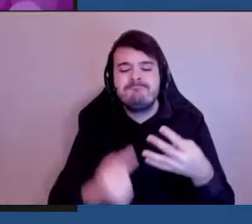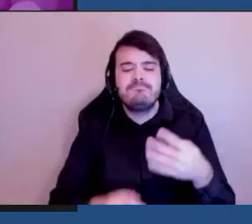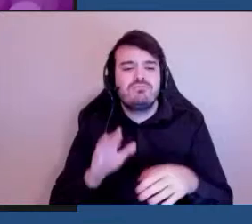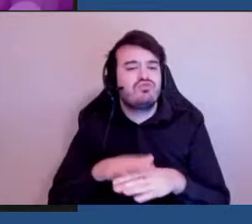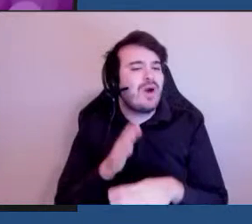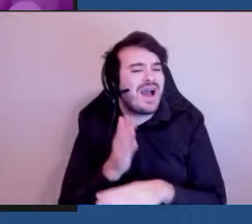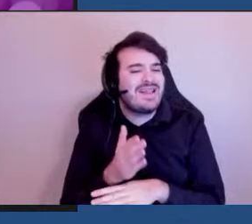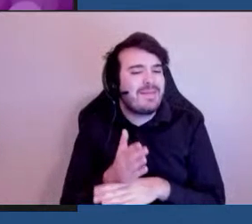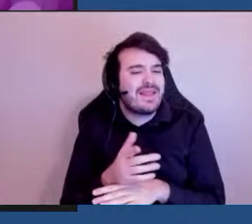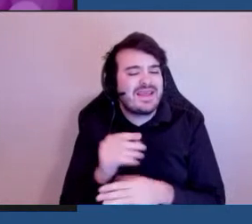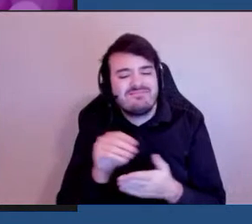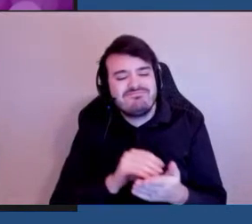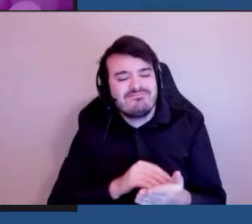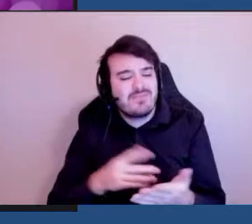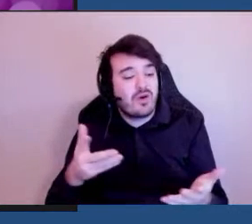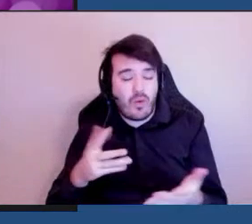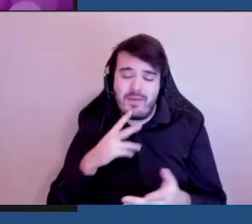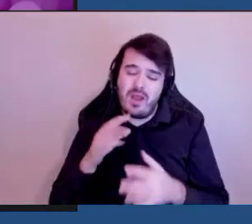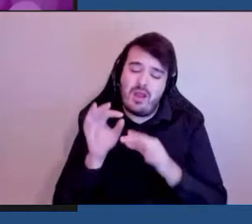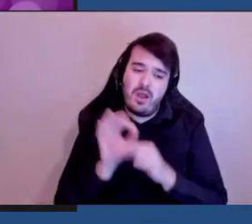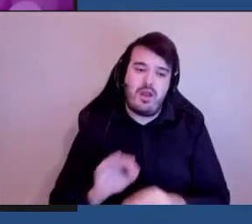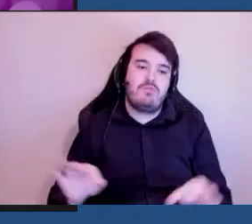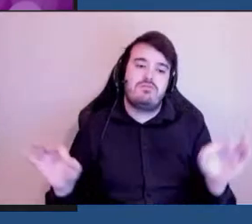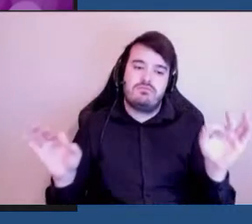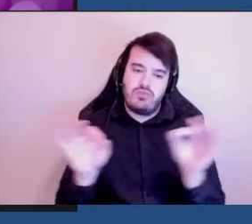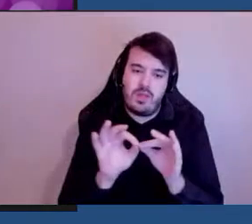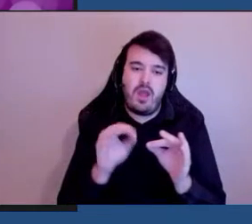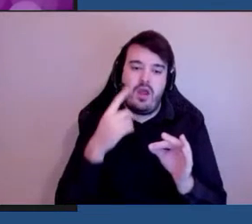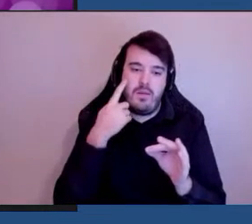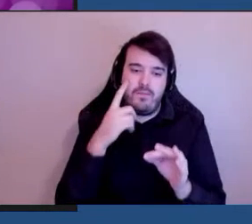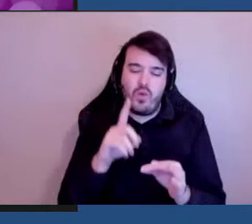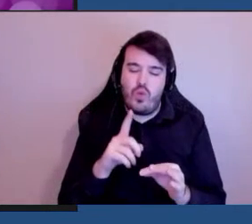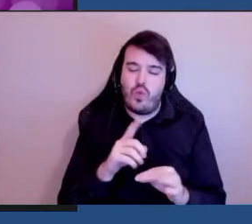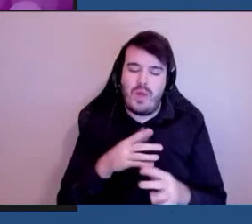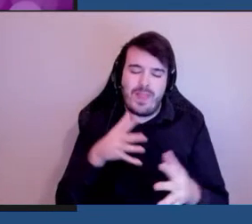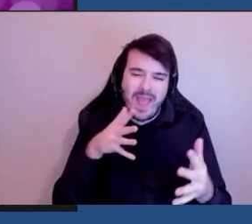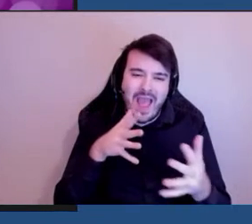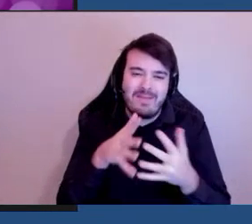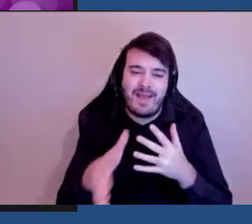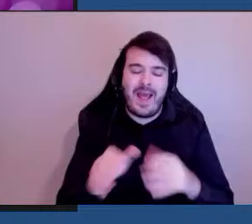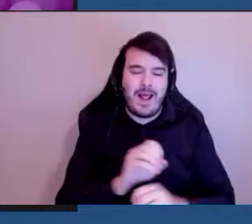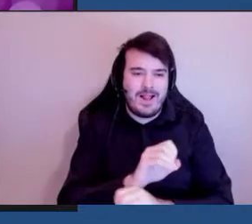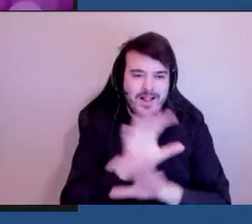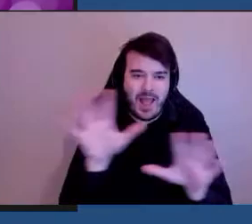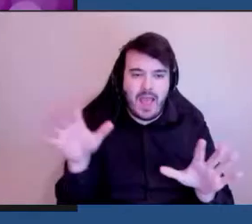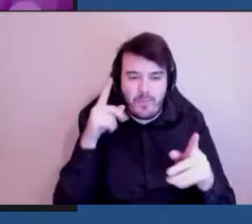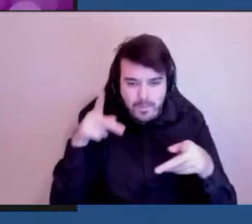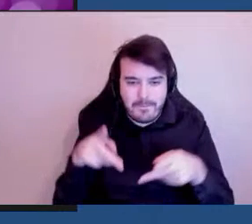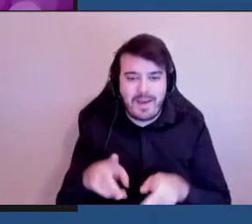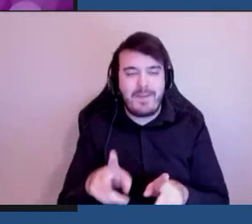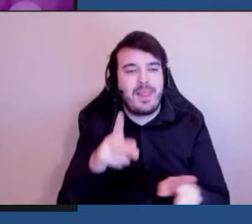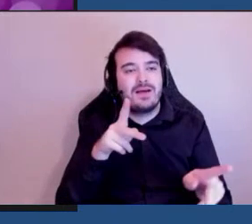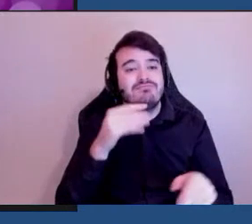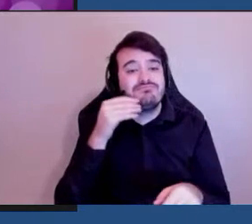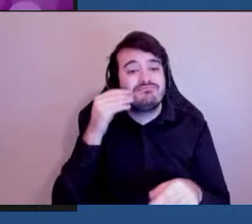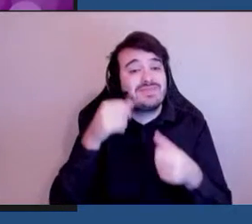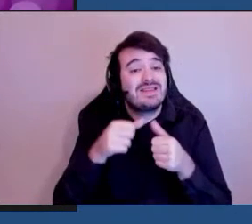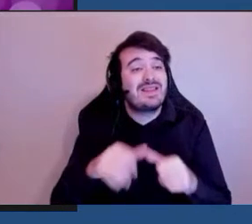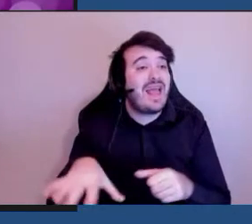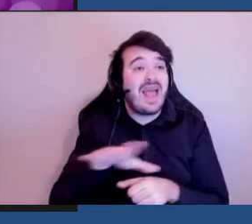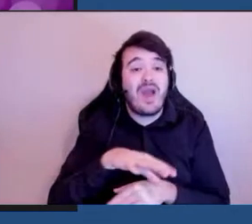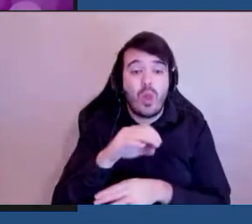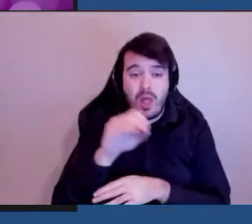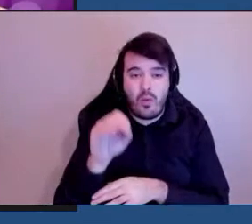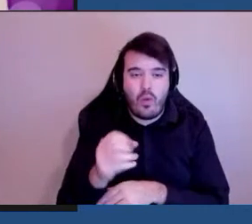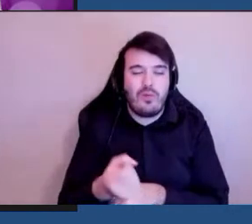sont importants pour assurer la transparence et pour permettre aux résidents d'Ottawa à mieux comprendre l